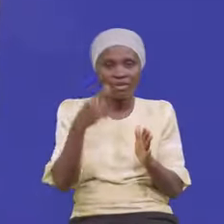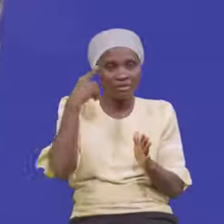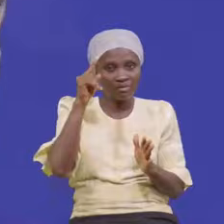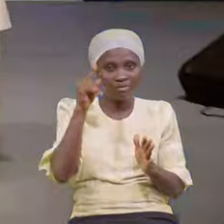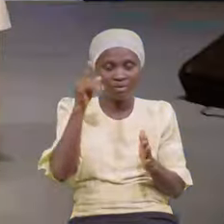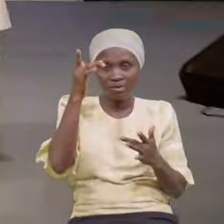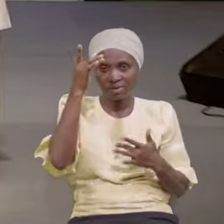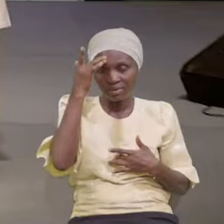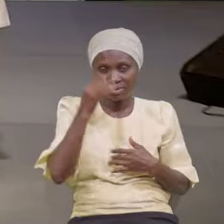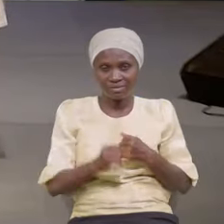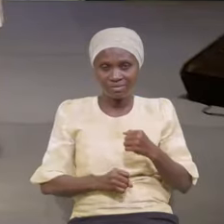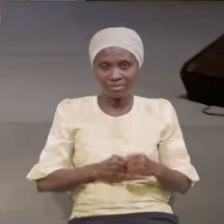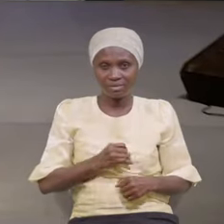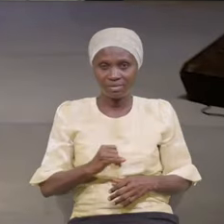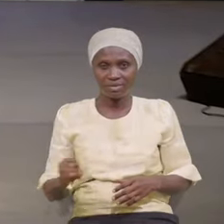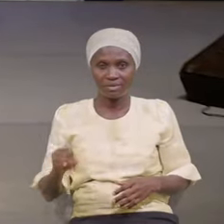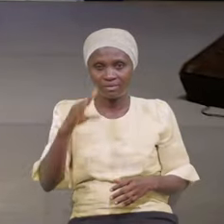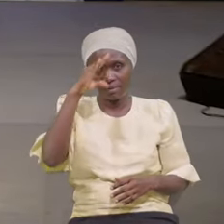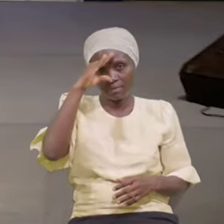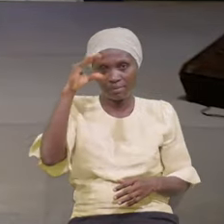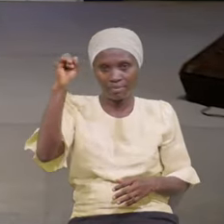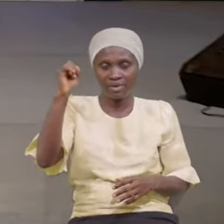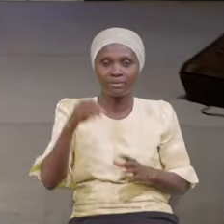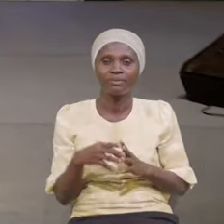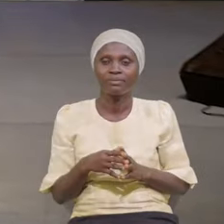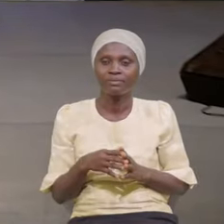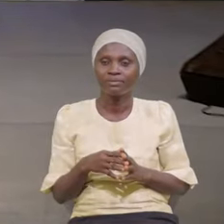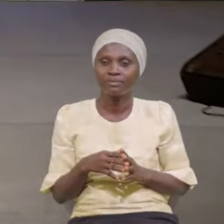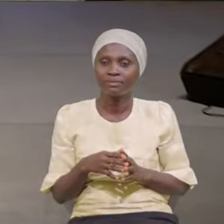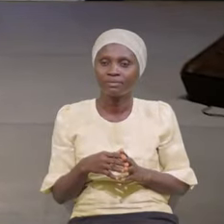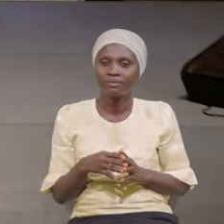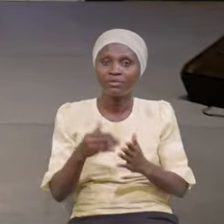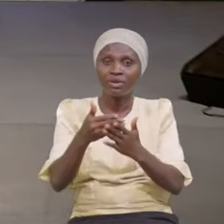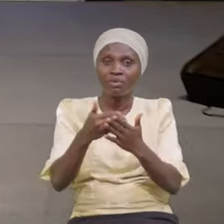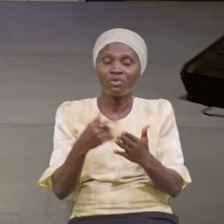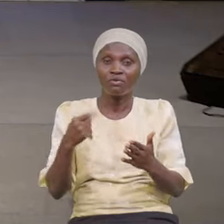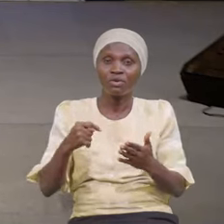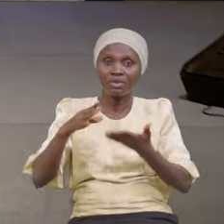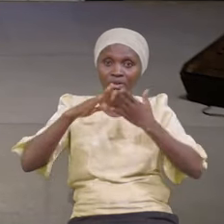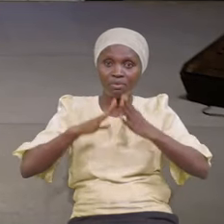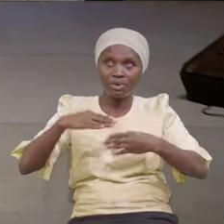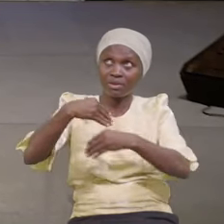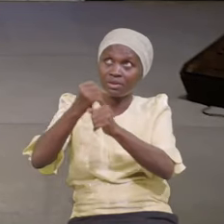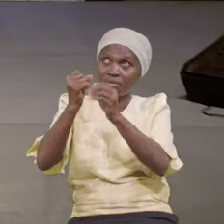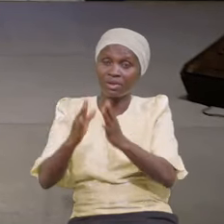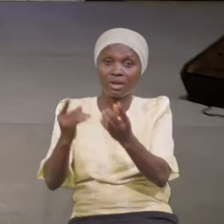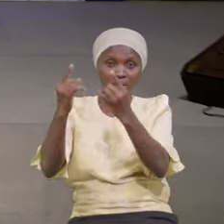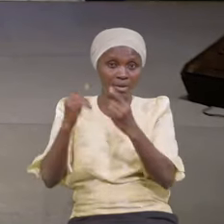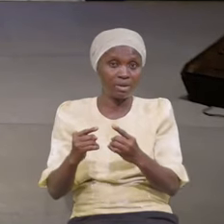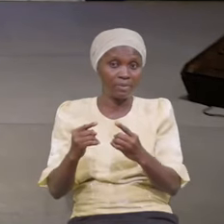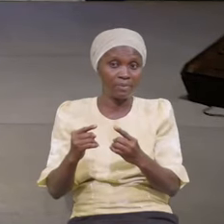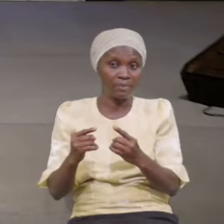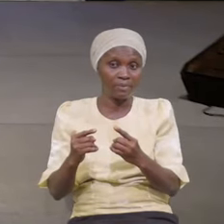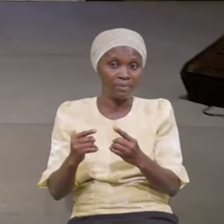sick, suffering men. రోగుల కోసం, బాధించబడుతున్న వారి కోసం. Before the mediator came. మధ్యవర్తి రాకమునుపు. Too